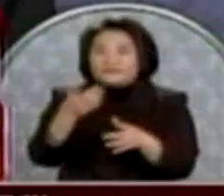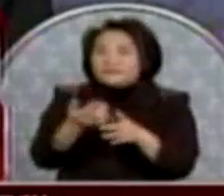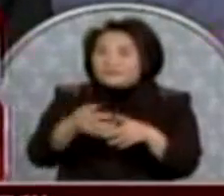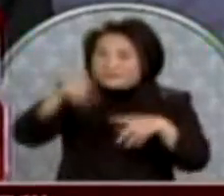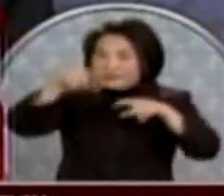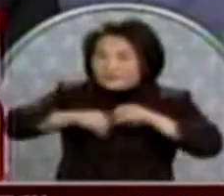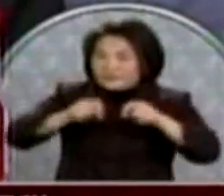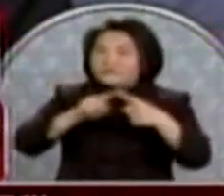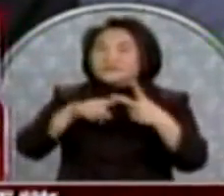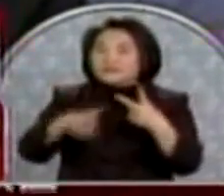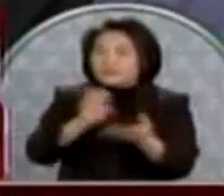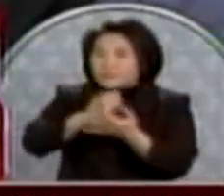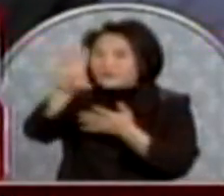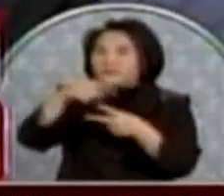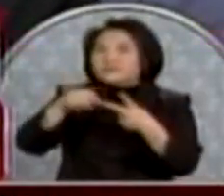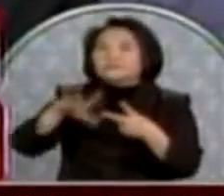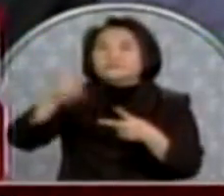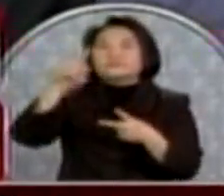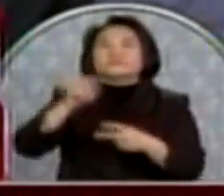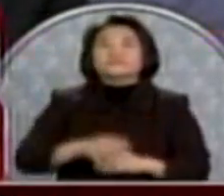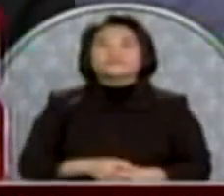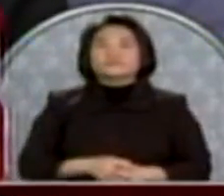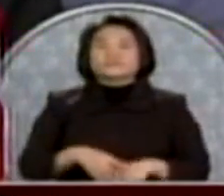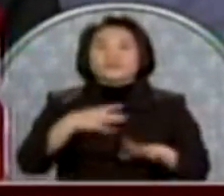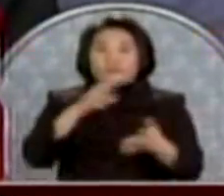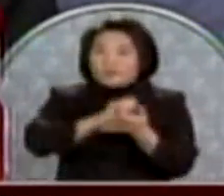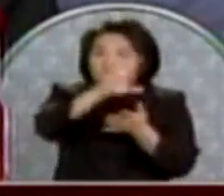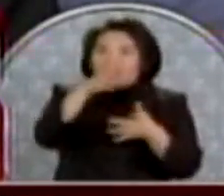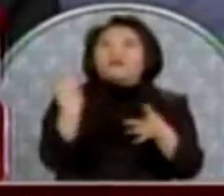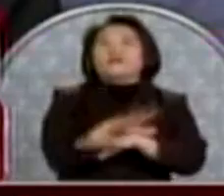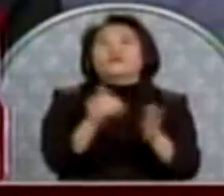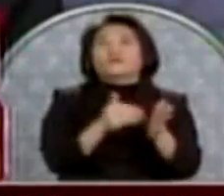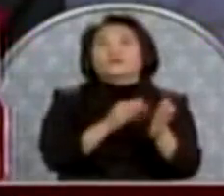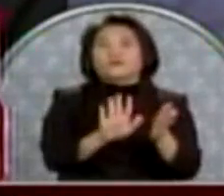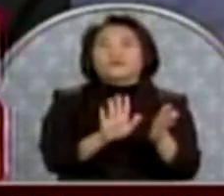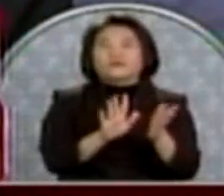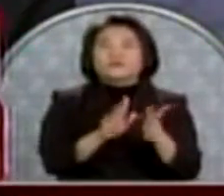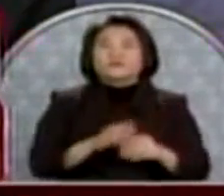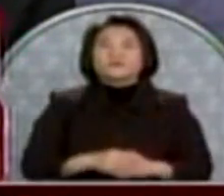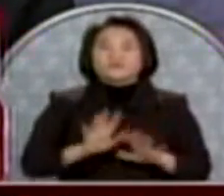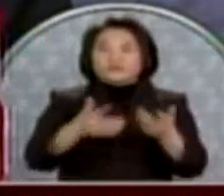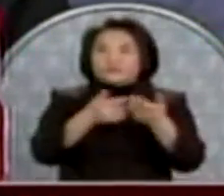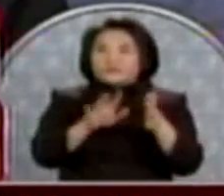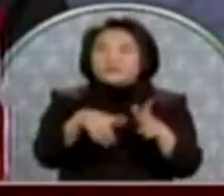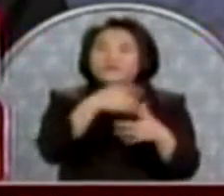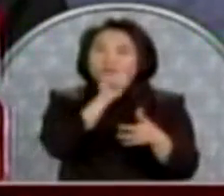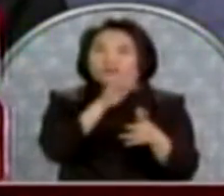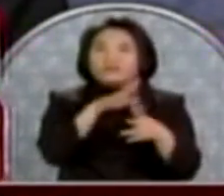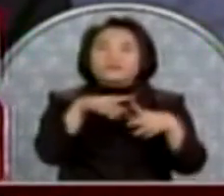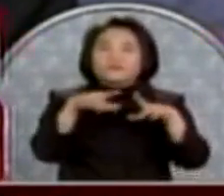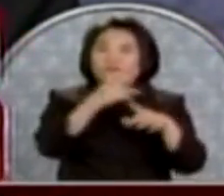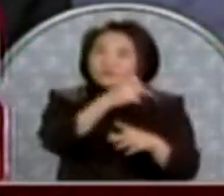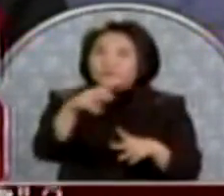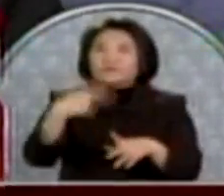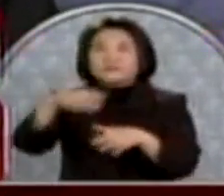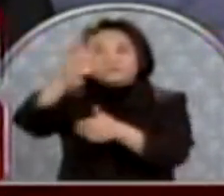报告着手。现在我们成立了一年，人权报告初稿已经出来了，现在正准备翻成英文，并且